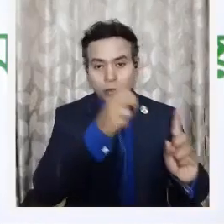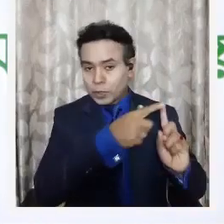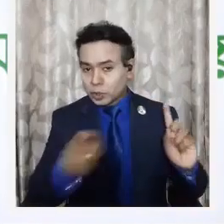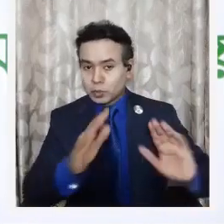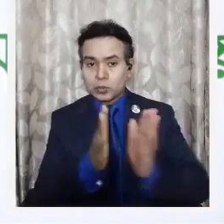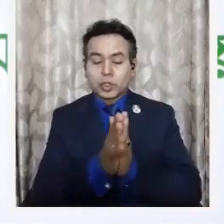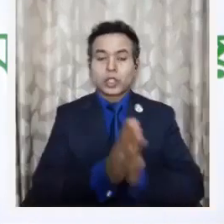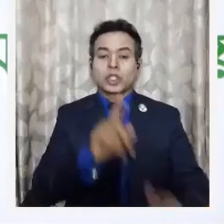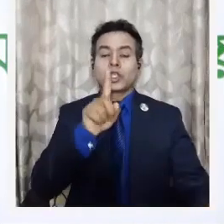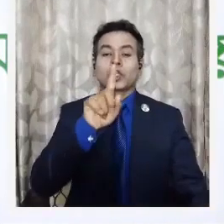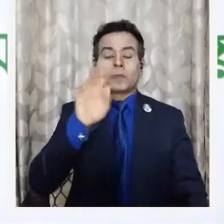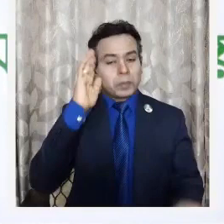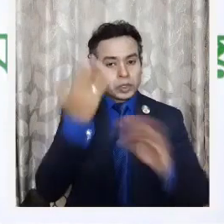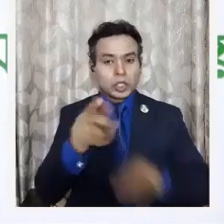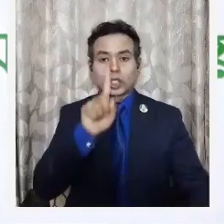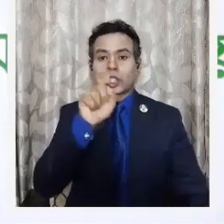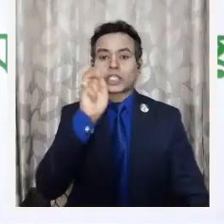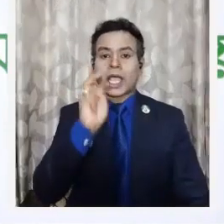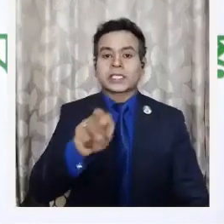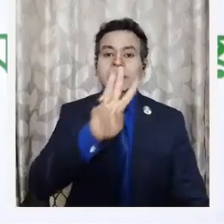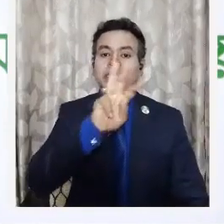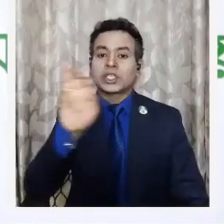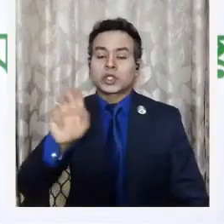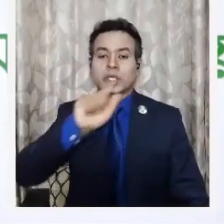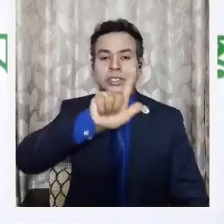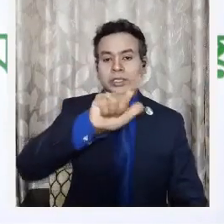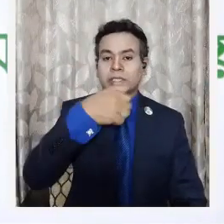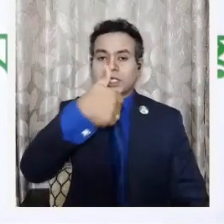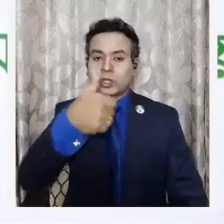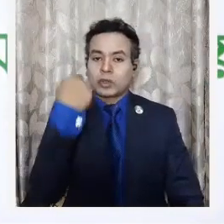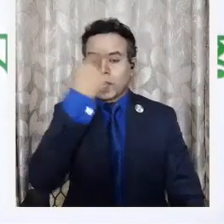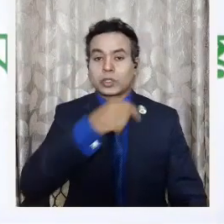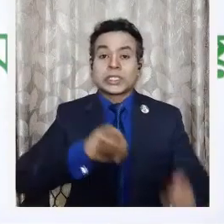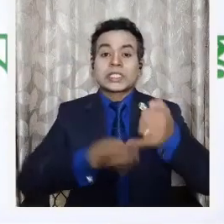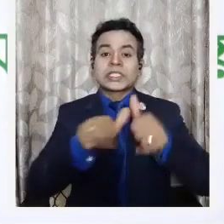24 ঘন্টায় মৃত্যুবরণ করেছেন 406 জন এবং এ পর্যন্ত মৃত্যুবরণ করেছেন